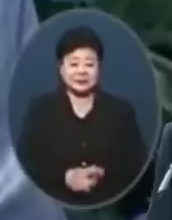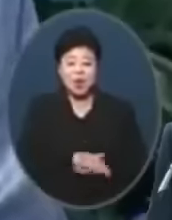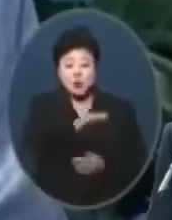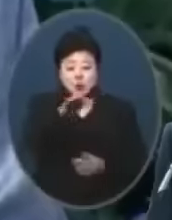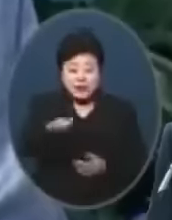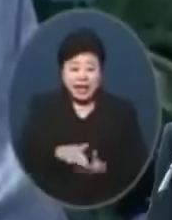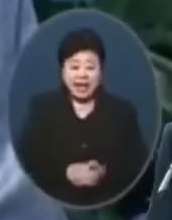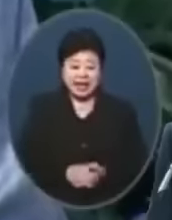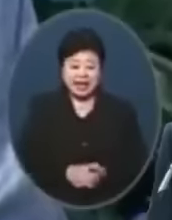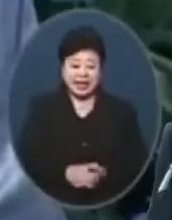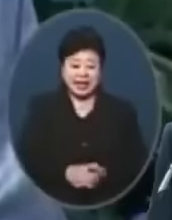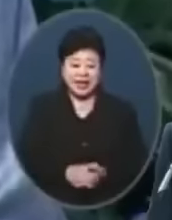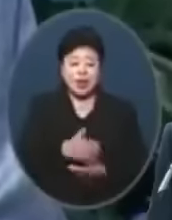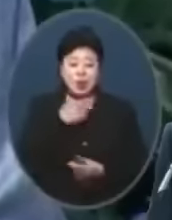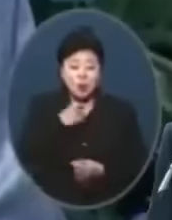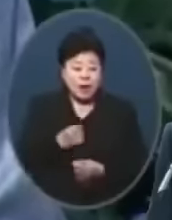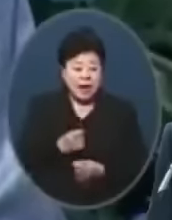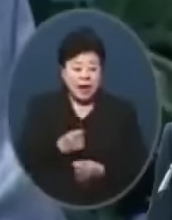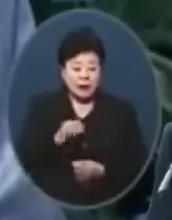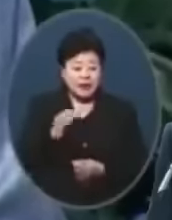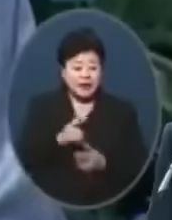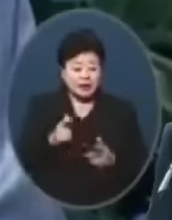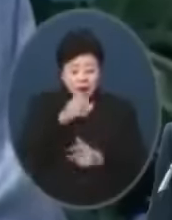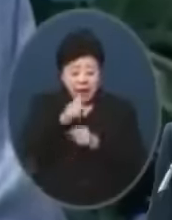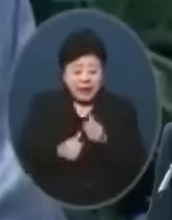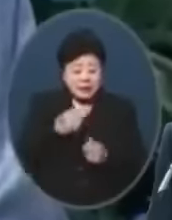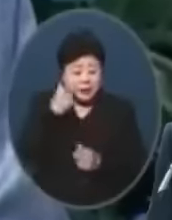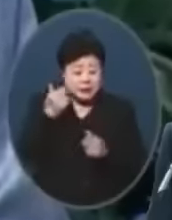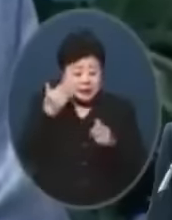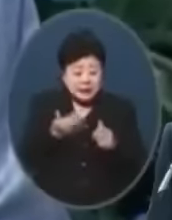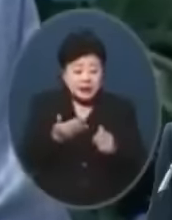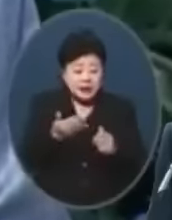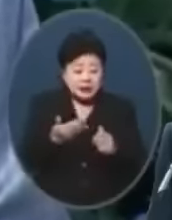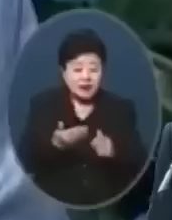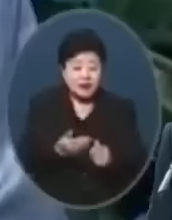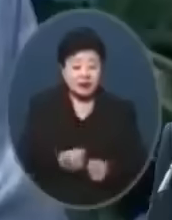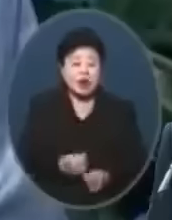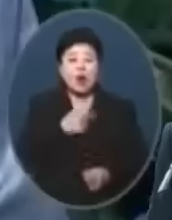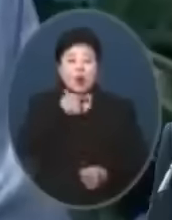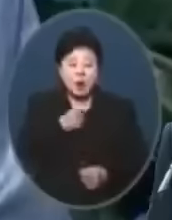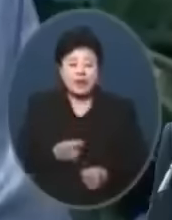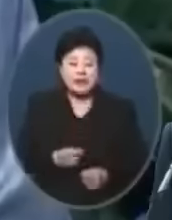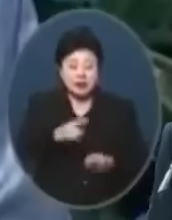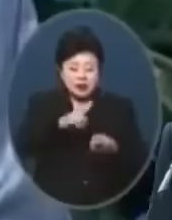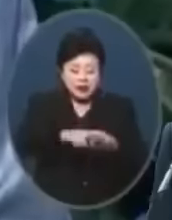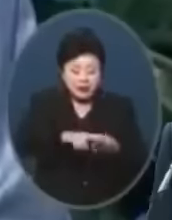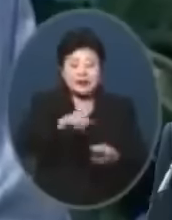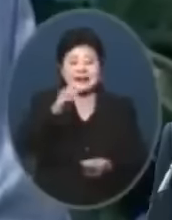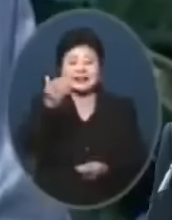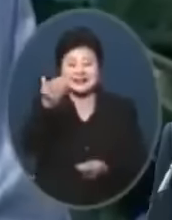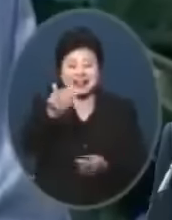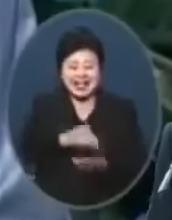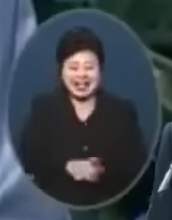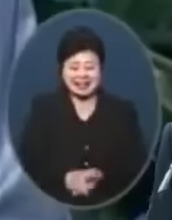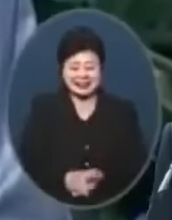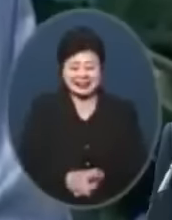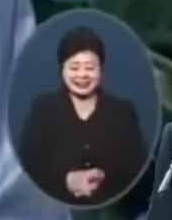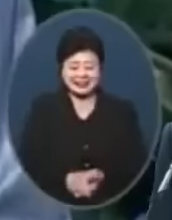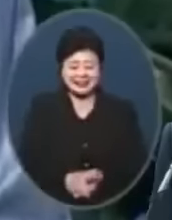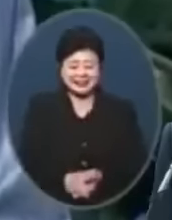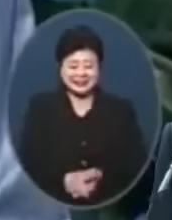우리가 원해서 그렇게 된 것이 아니라 하나님 아버지께서 원하셔서 그렇게 되신 것입니다.